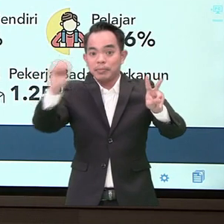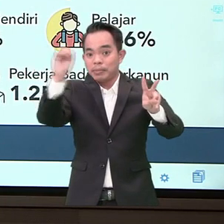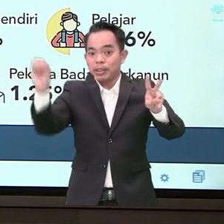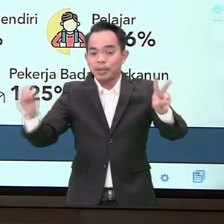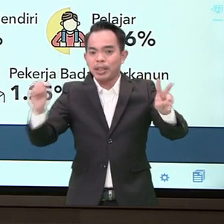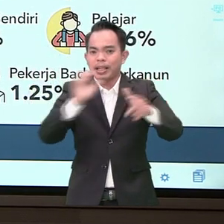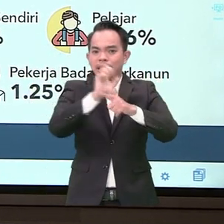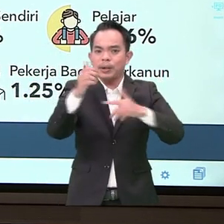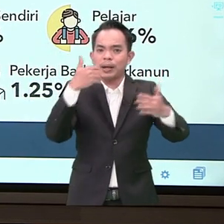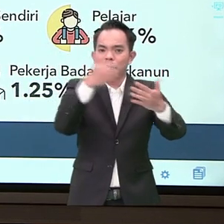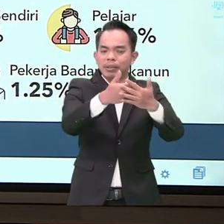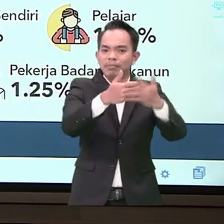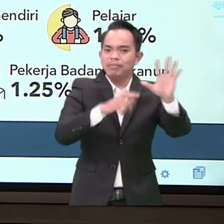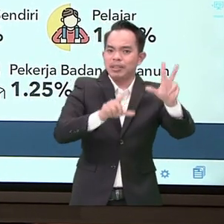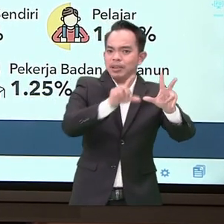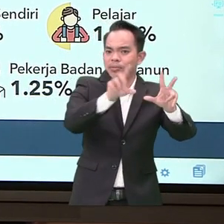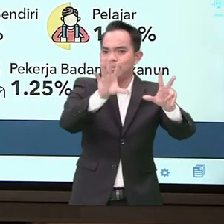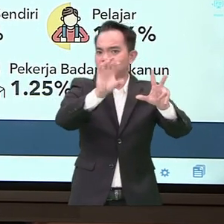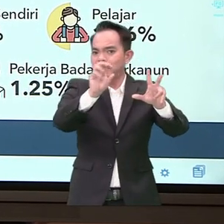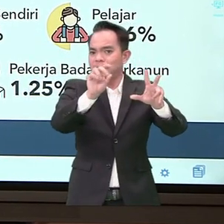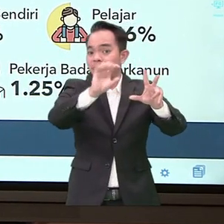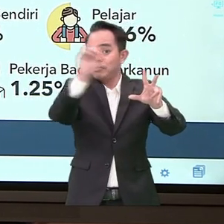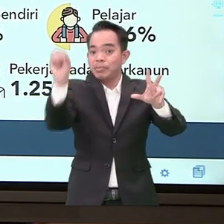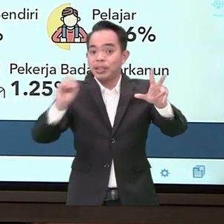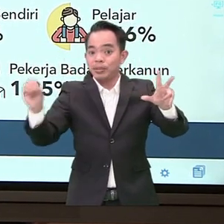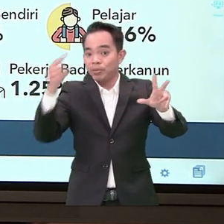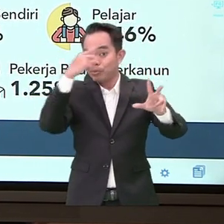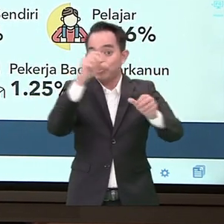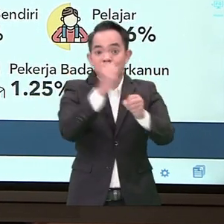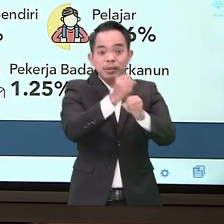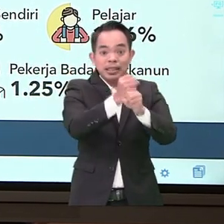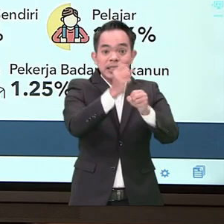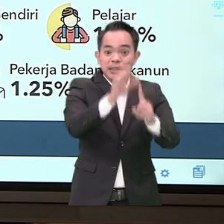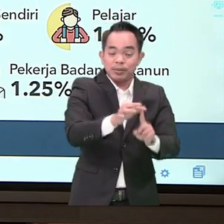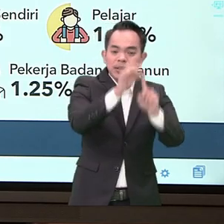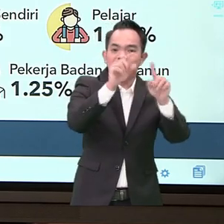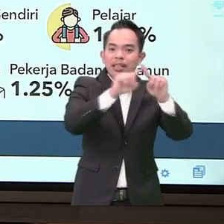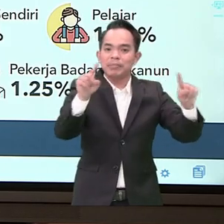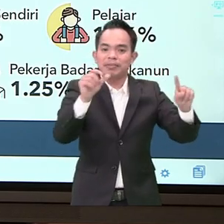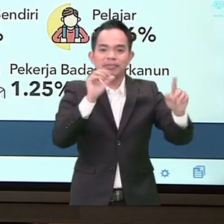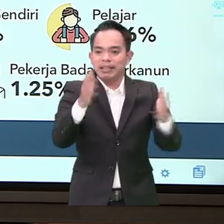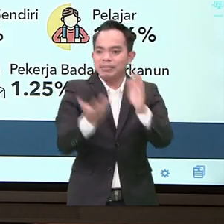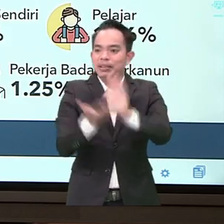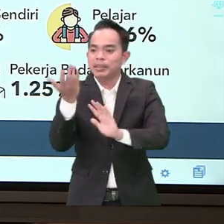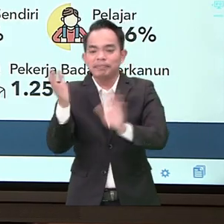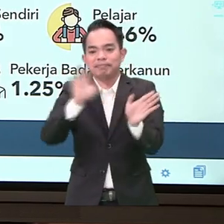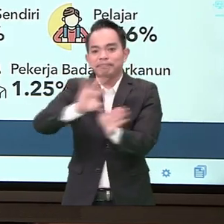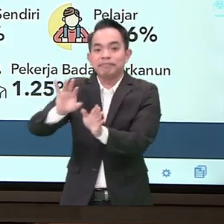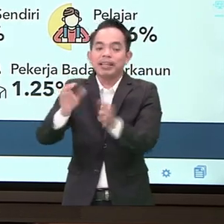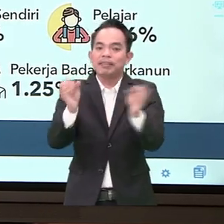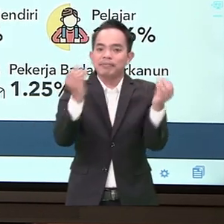36 menjadikan pihaling sebagai pekerjaan utama manakalis lebihnya tidak ini merujuk kepada